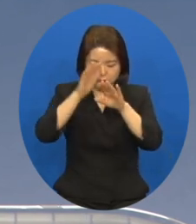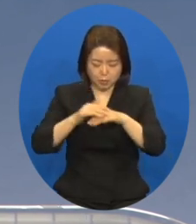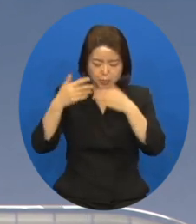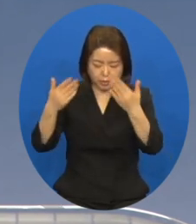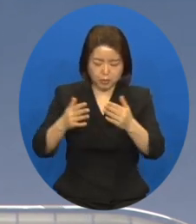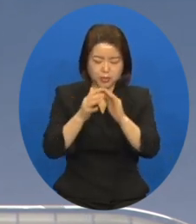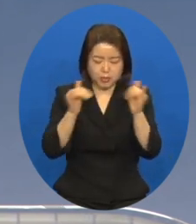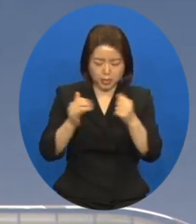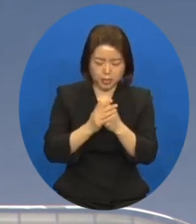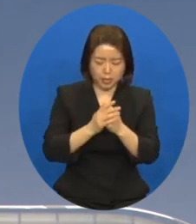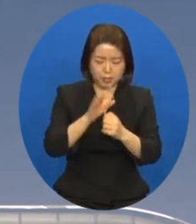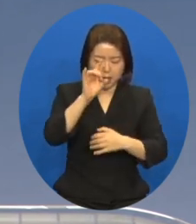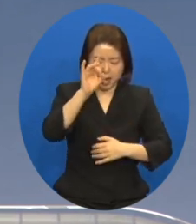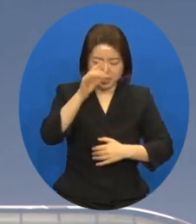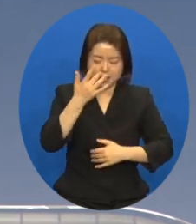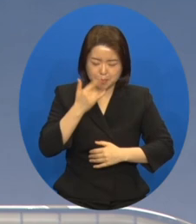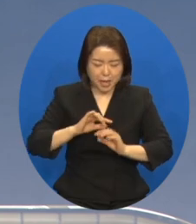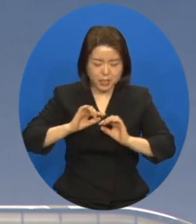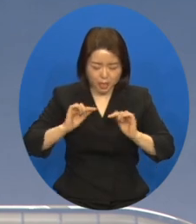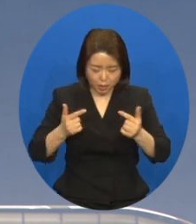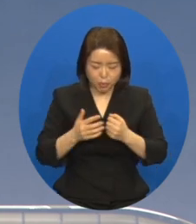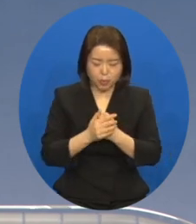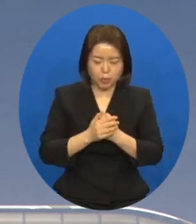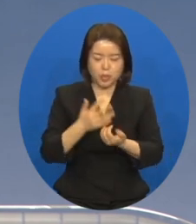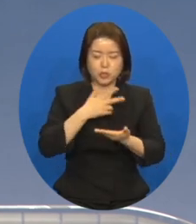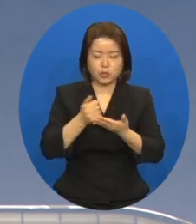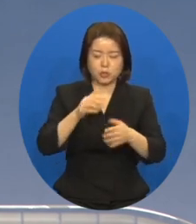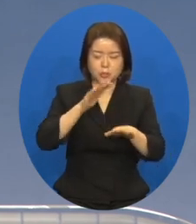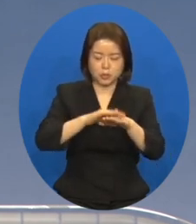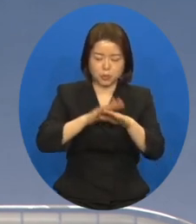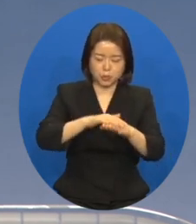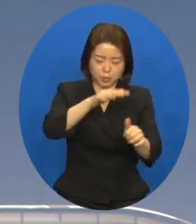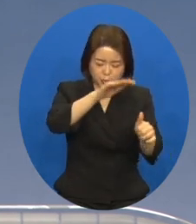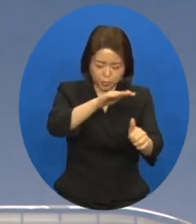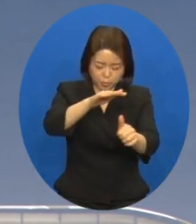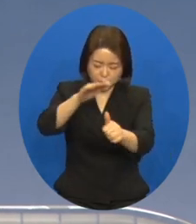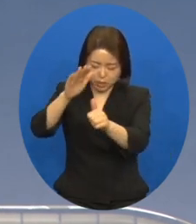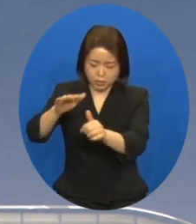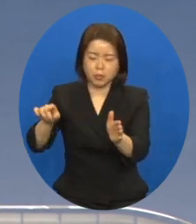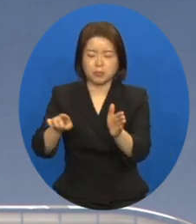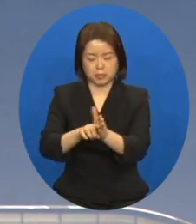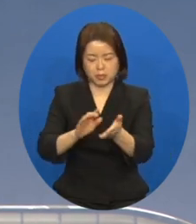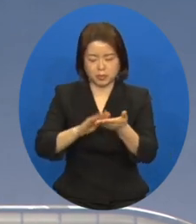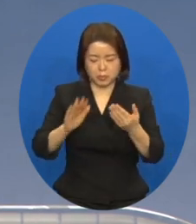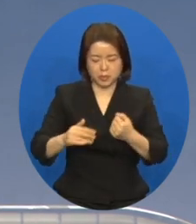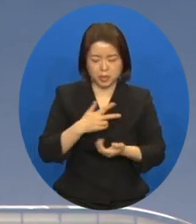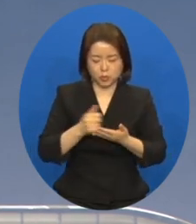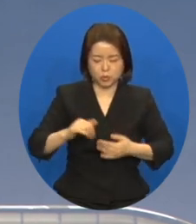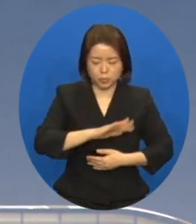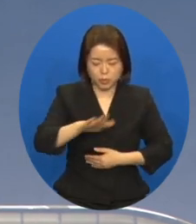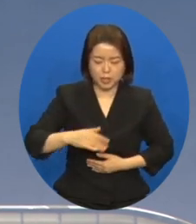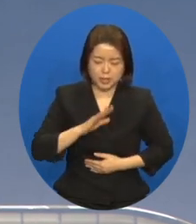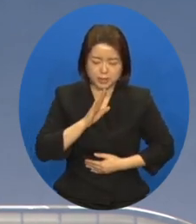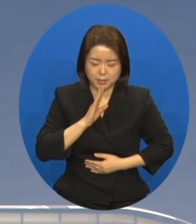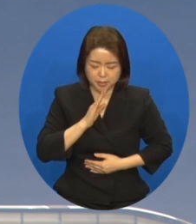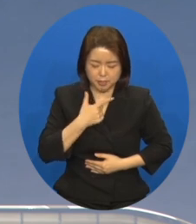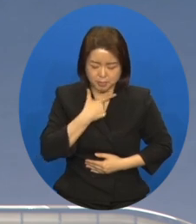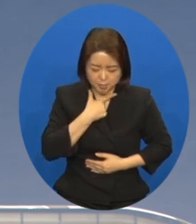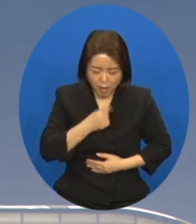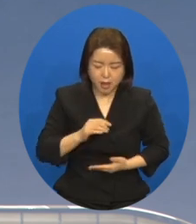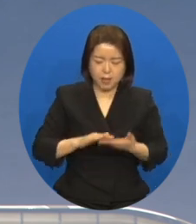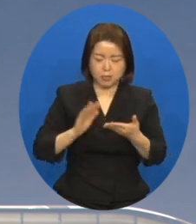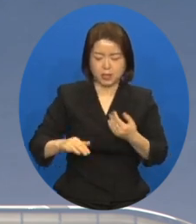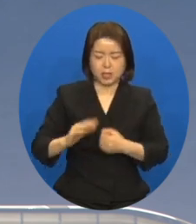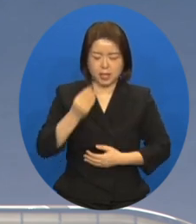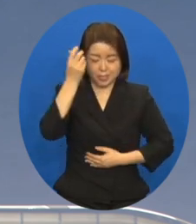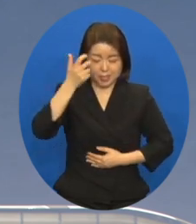성도들 한 사람도 예외 없이 주님의 손으로 안수하고 계신 걸 믿습니다. 주님, 우리가 정말 갈망합니다.